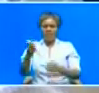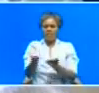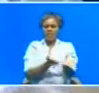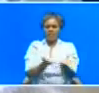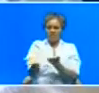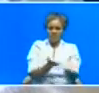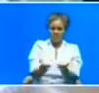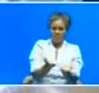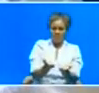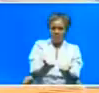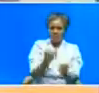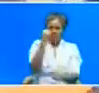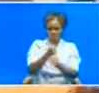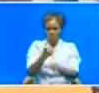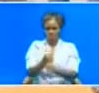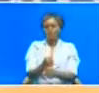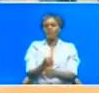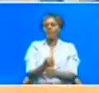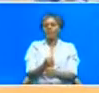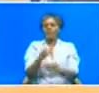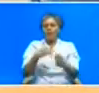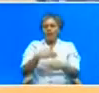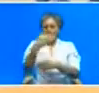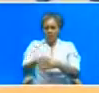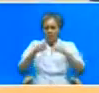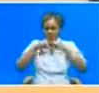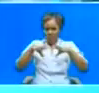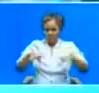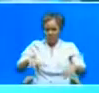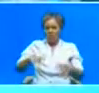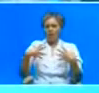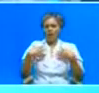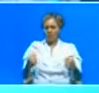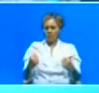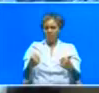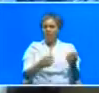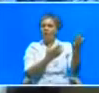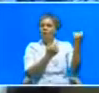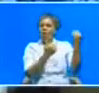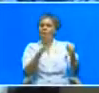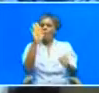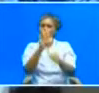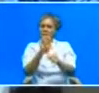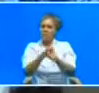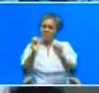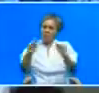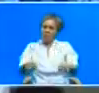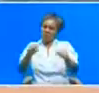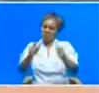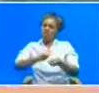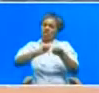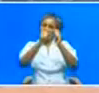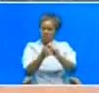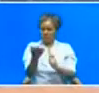duties and services in this ministry. Baada ya kugatuliwa kwa sekta ya afya, matarajio ya wengi yalikuwa kwamba huenda mambo